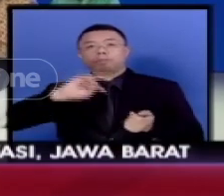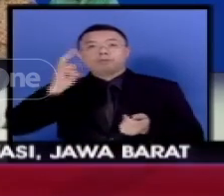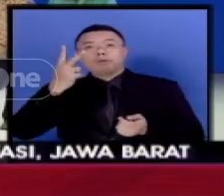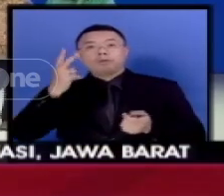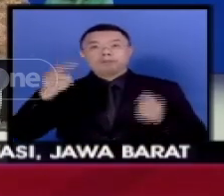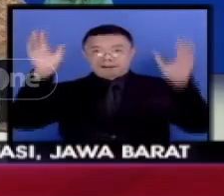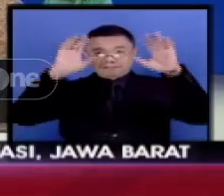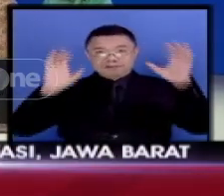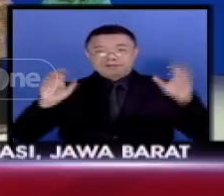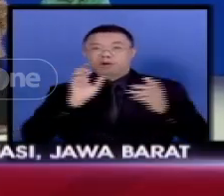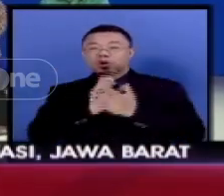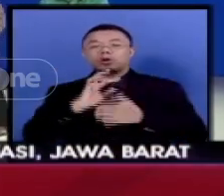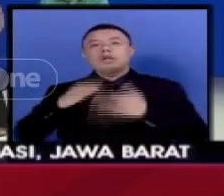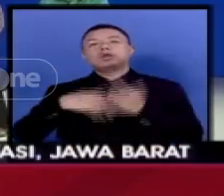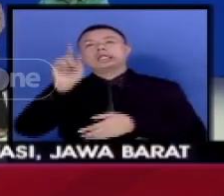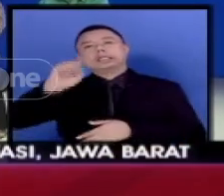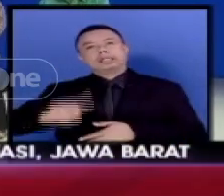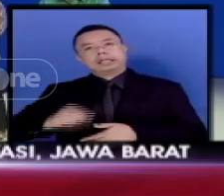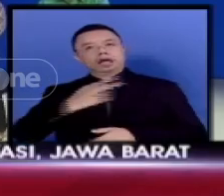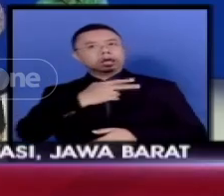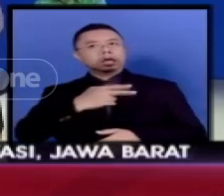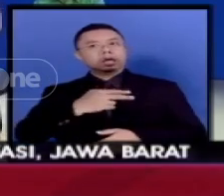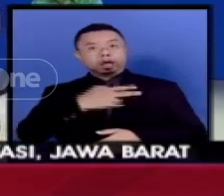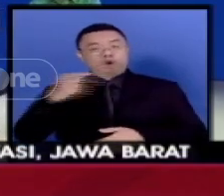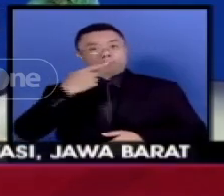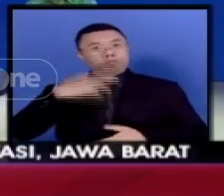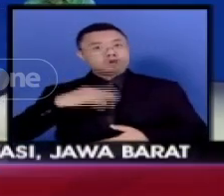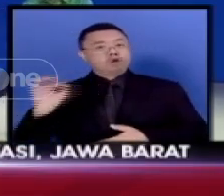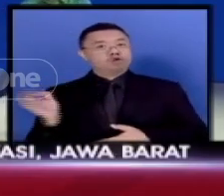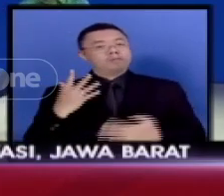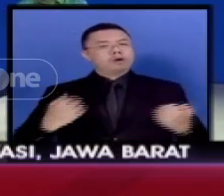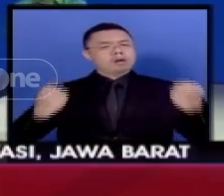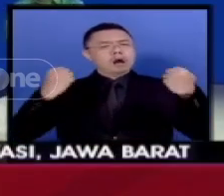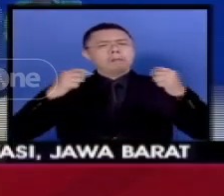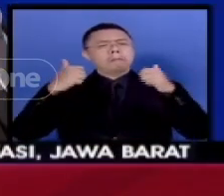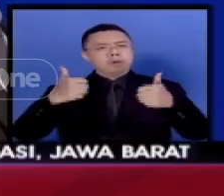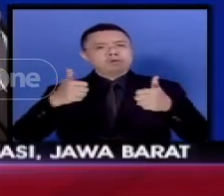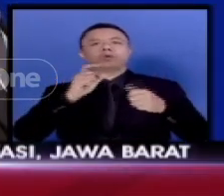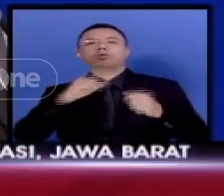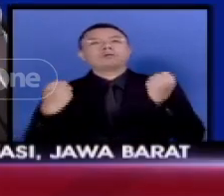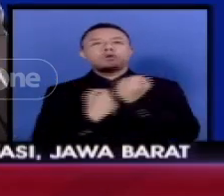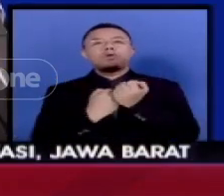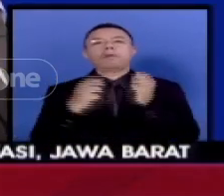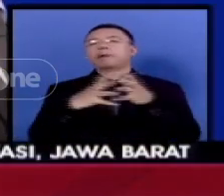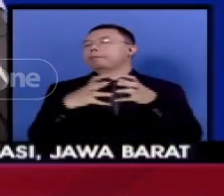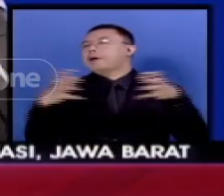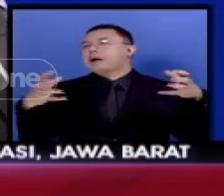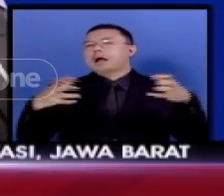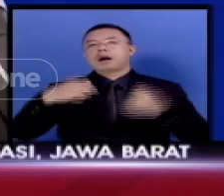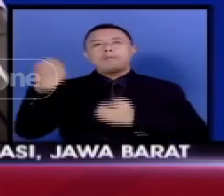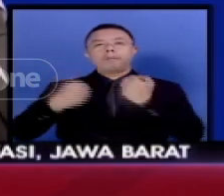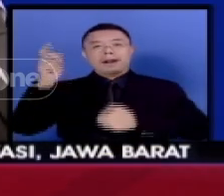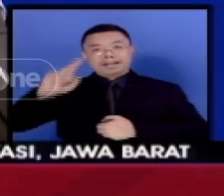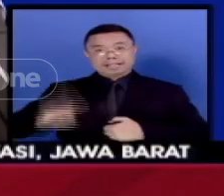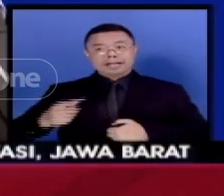industri mobile Strike negara kita memiliki Sumber daya mineral yang sangat besar untuk mendukung pengembangan mobil listrik